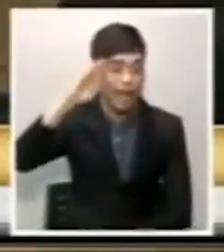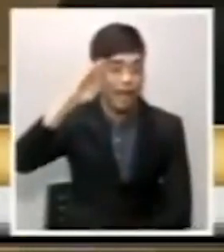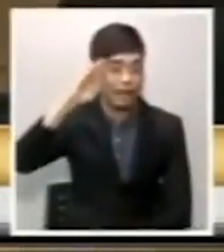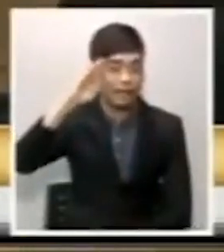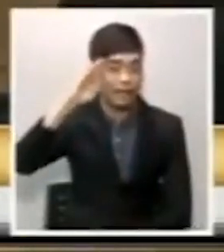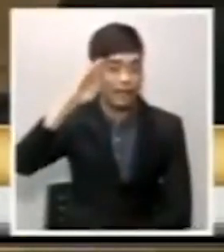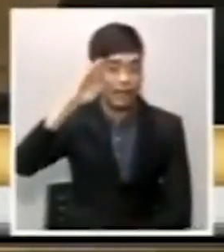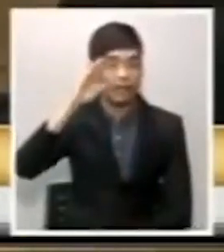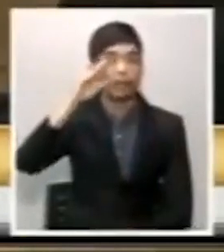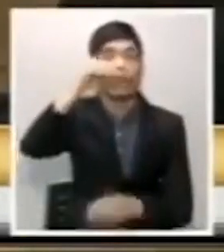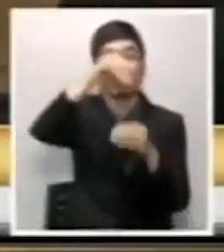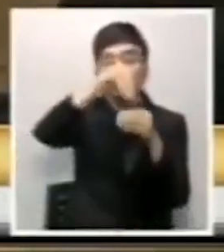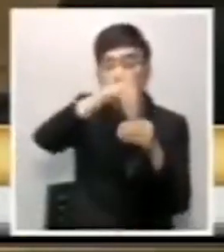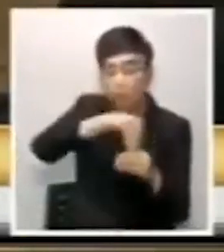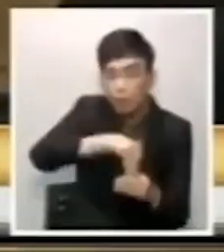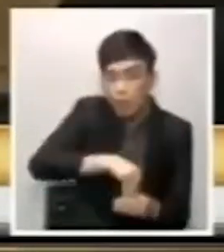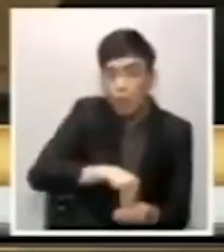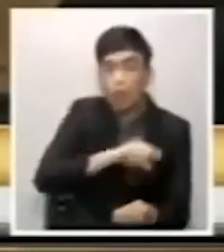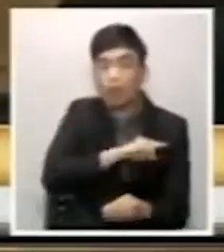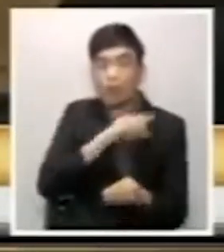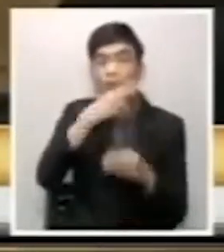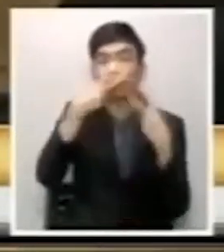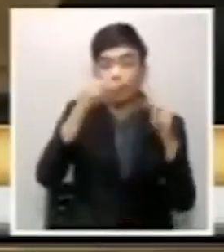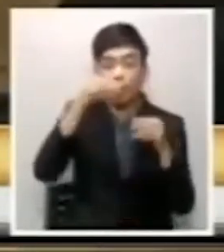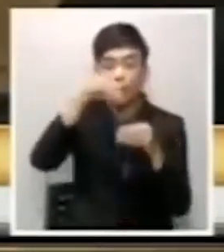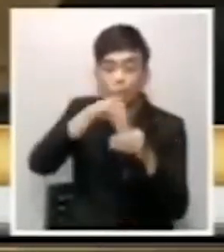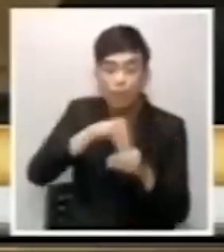ลมหายใจสุดท้ายของผมเลยใช่ไหม